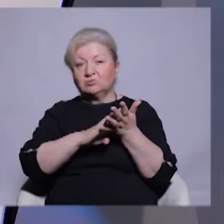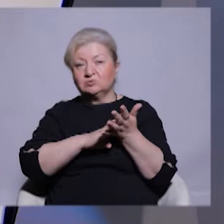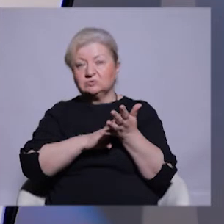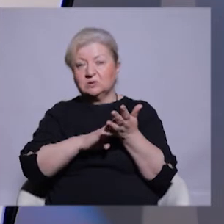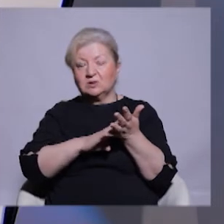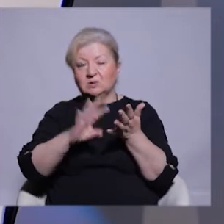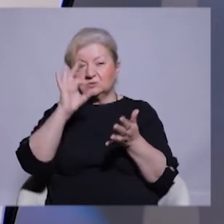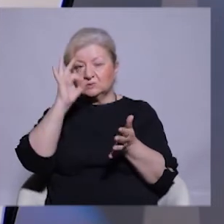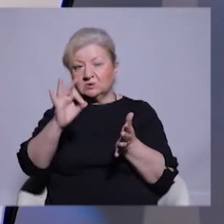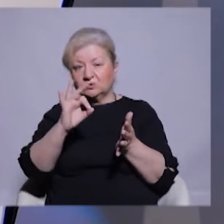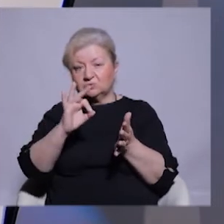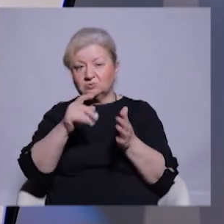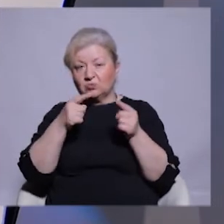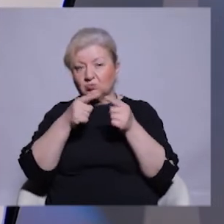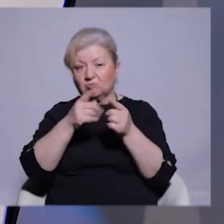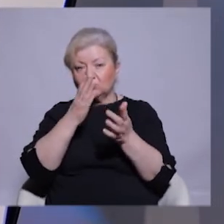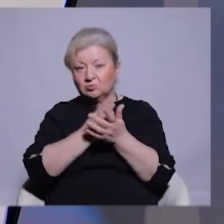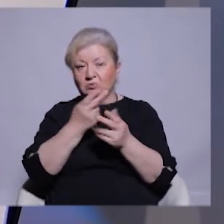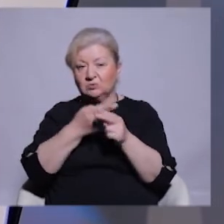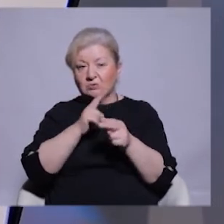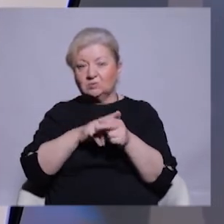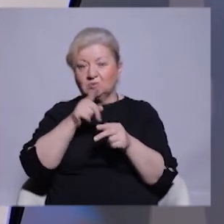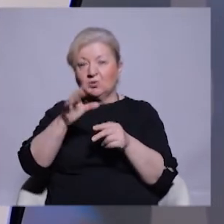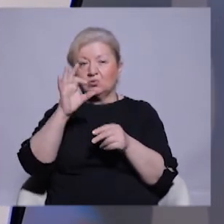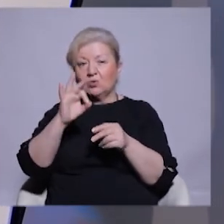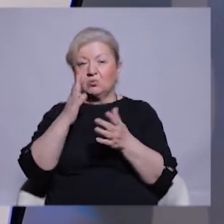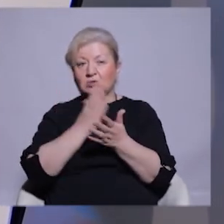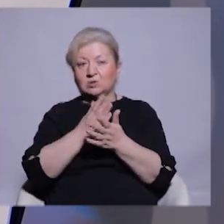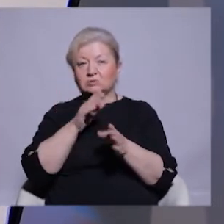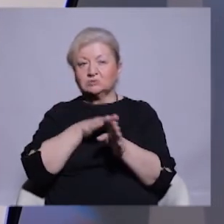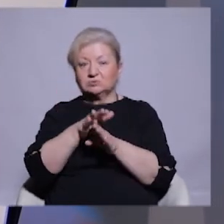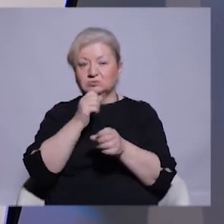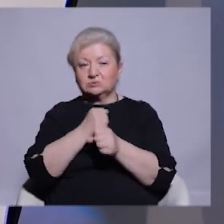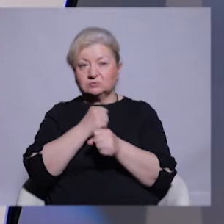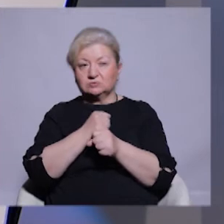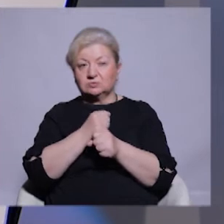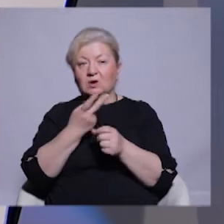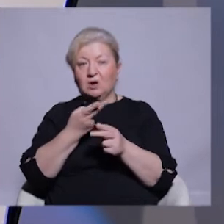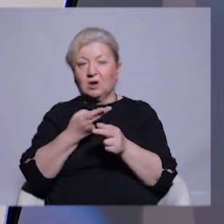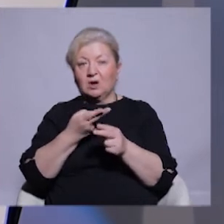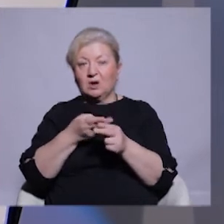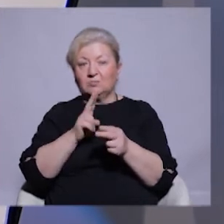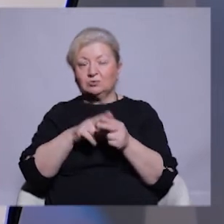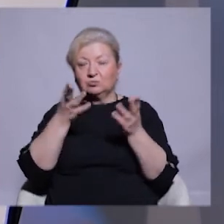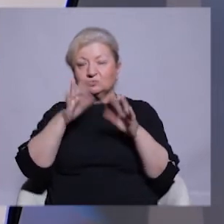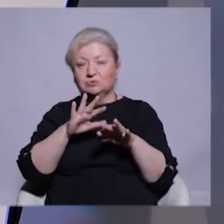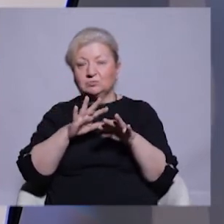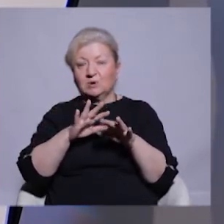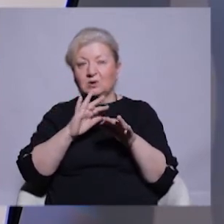ჩვენ ვიცით, რომ ამ შემთხვევაში ამ ძალის მიერ შესრულებული მუშაობა იქნება ნული. ამიტომ გვრჩება გრავიტაციის